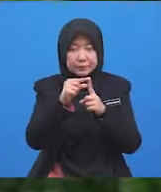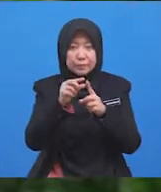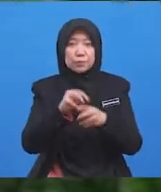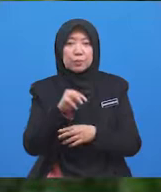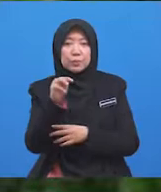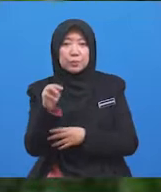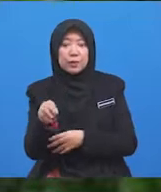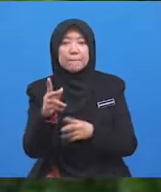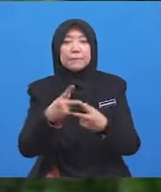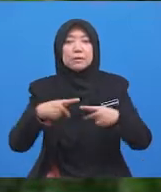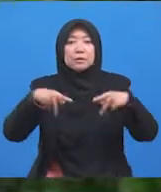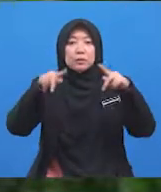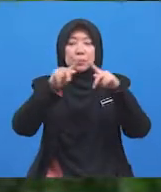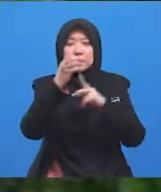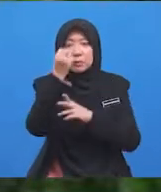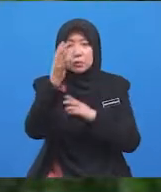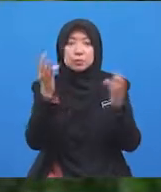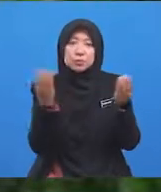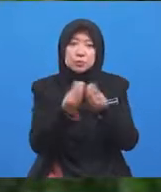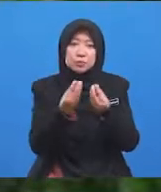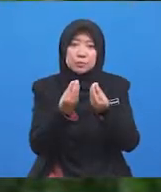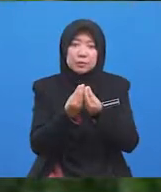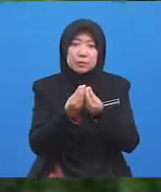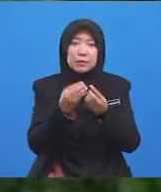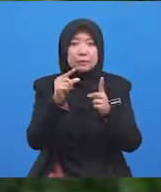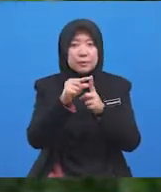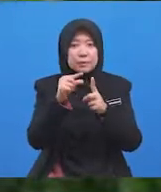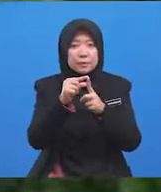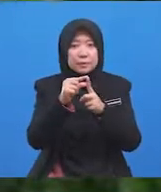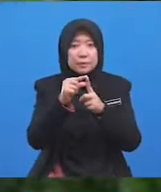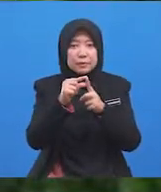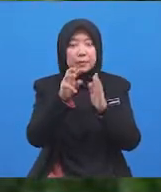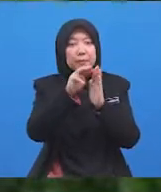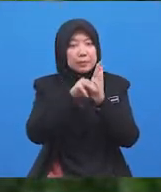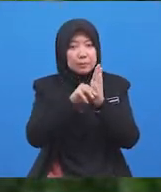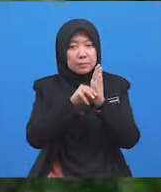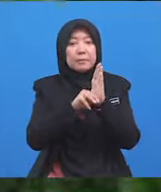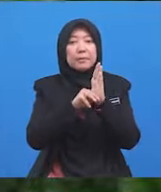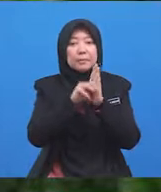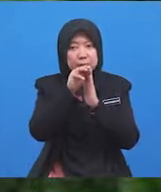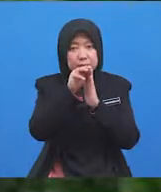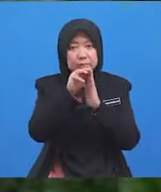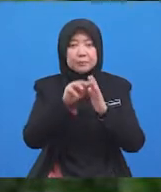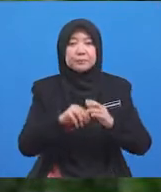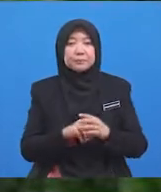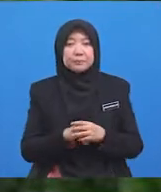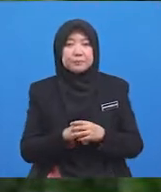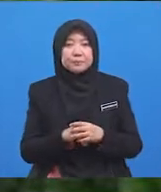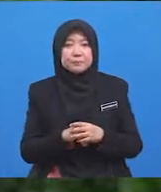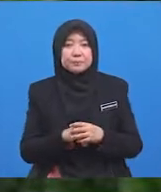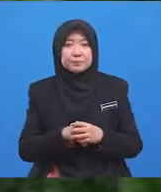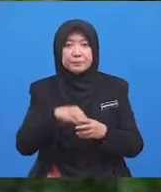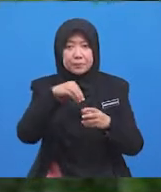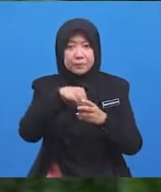murid-murid perlu menyatakan jumlah bilangan perkataan paling minimum dan bilangan paling maksimum